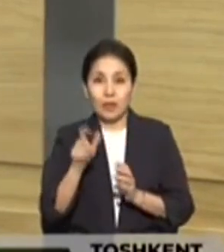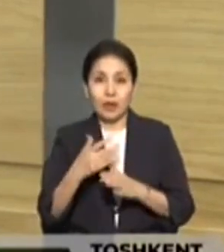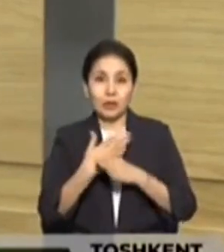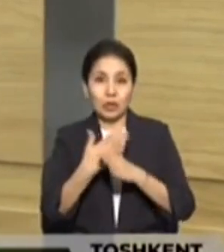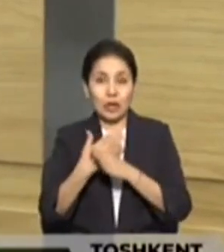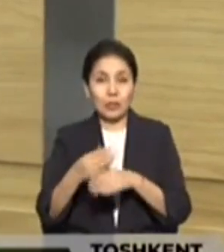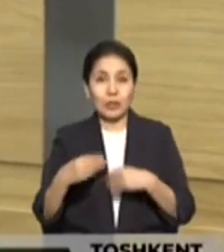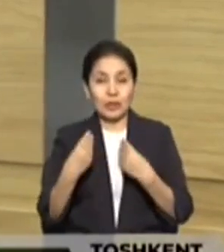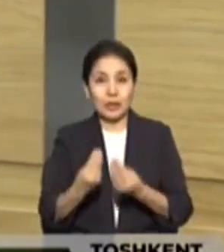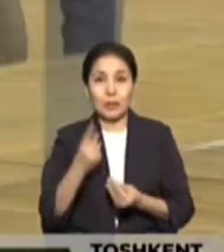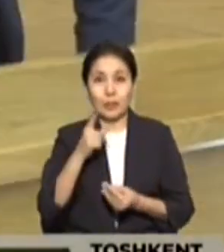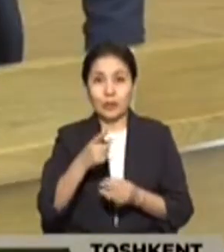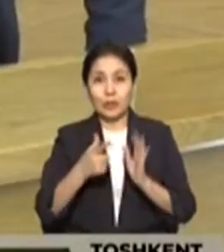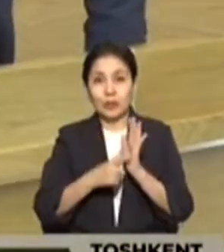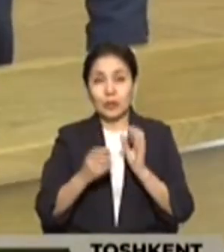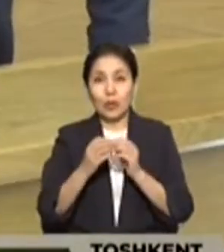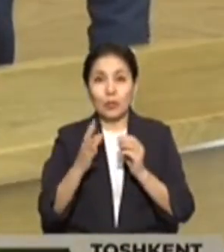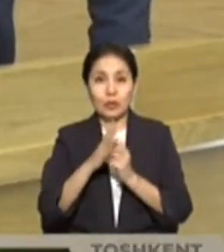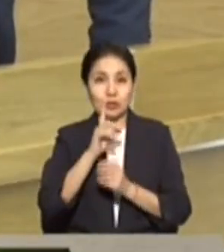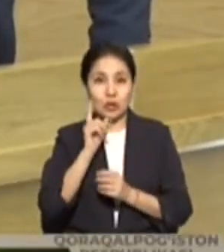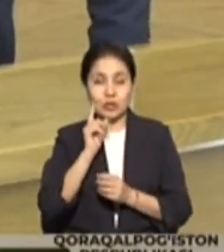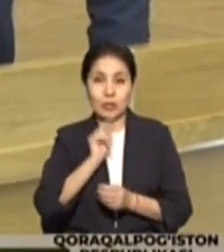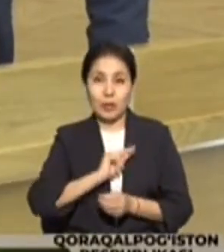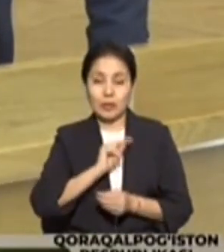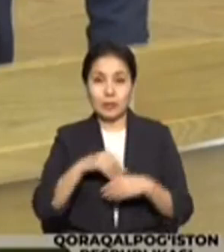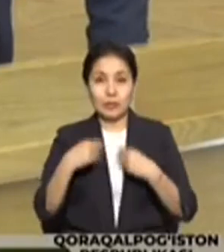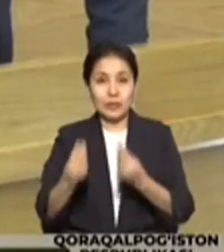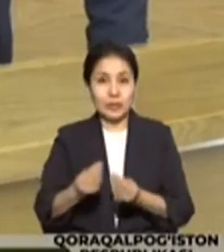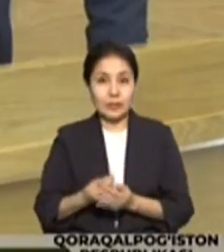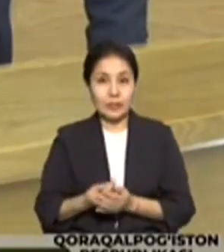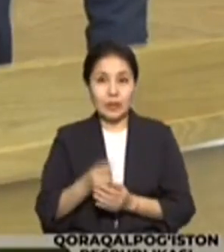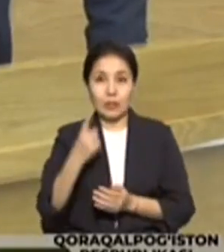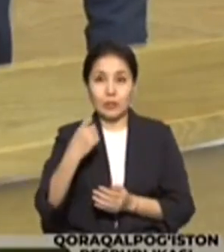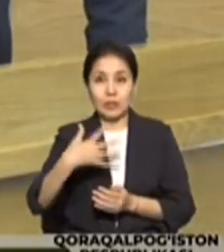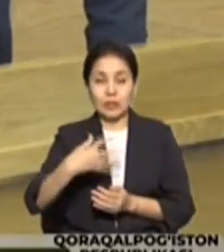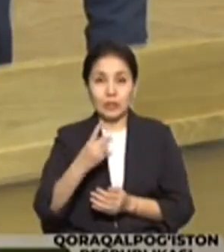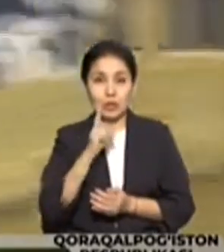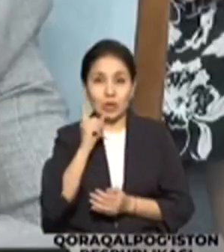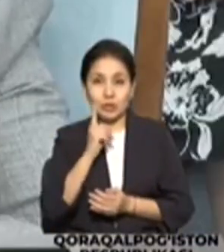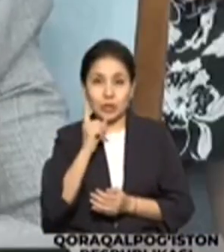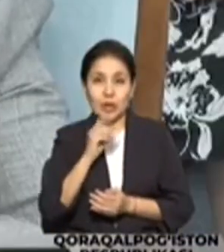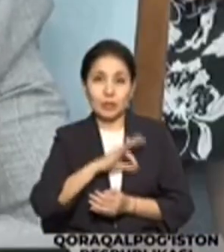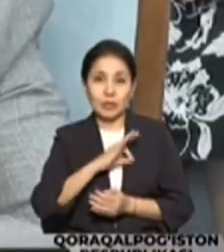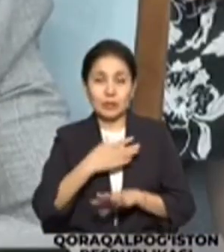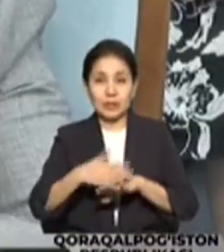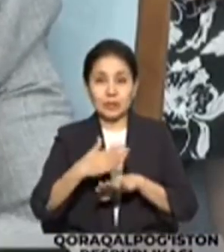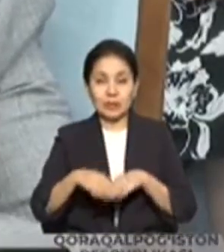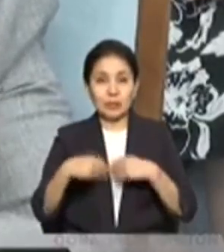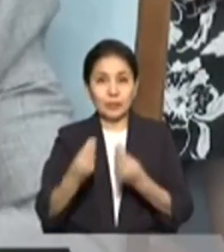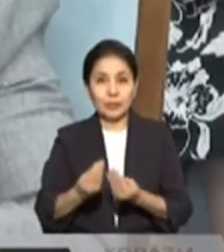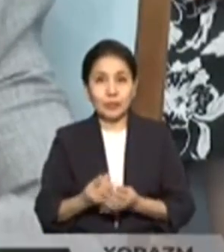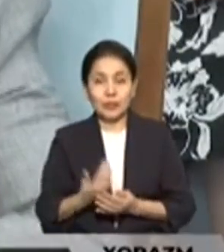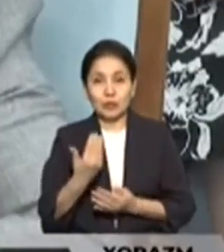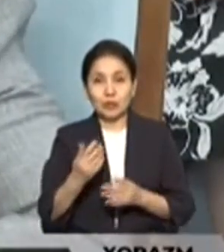yordam ko'rsatilgan. 1715 nafar yoshning bandligi ta'minlangan. 154 nafar yoshga imtiyozli kreditlar